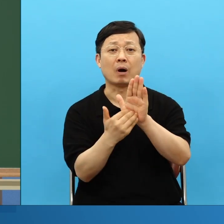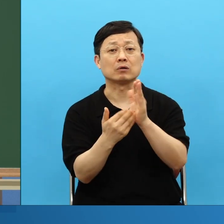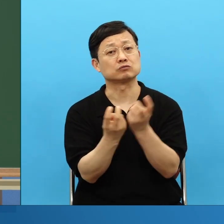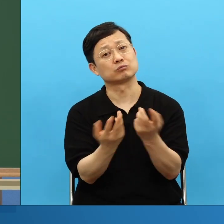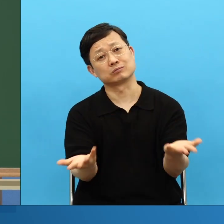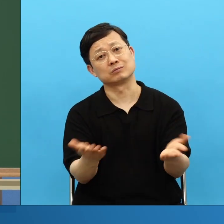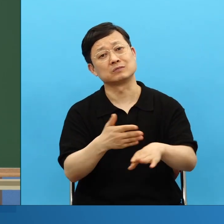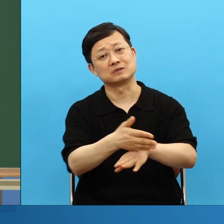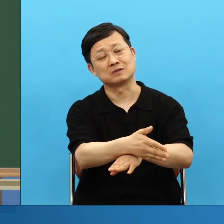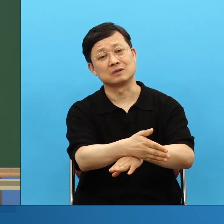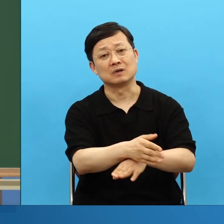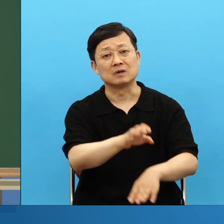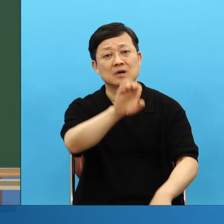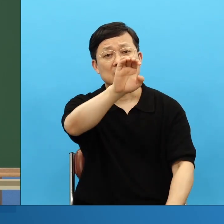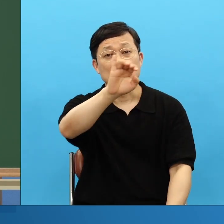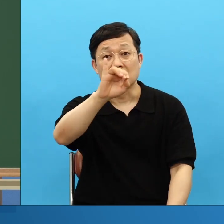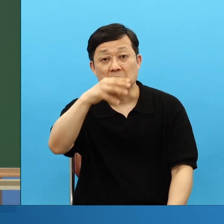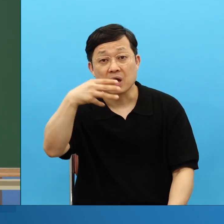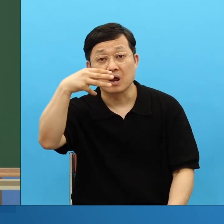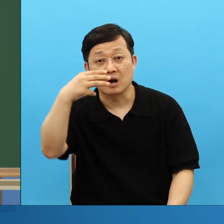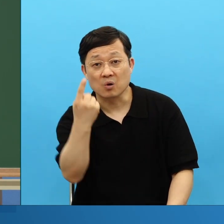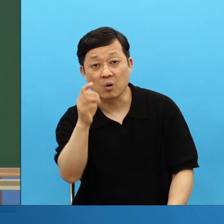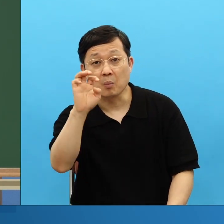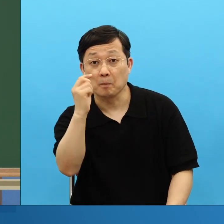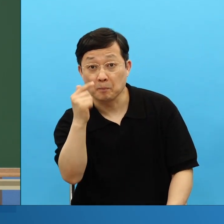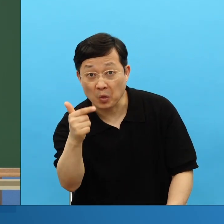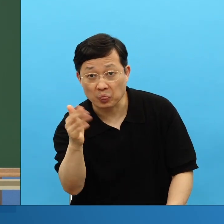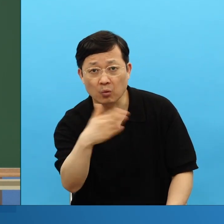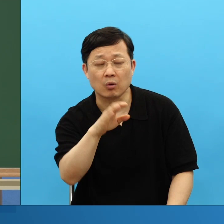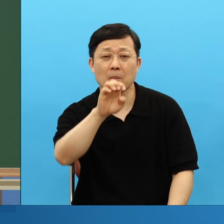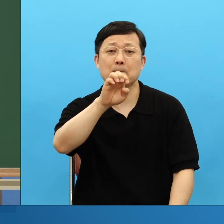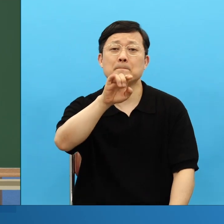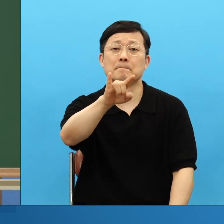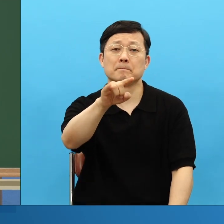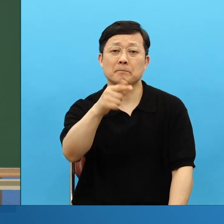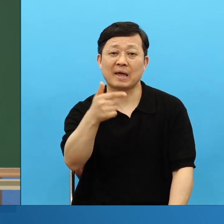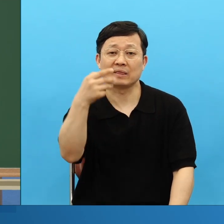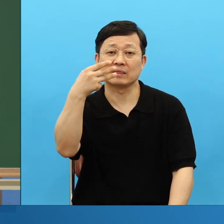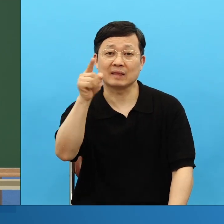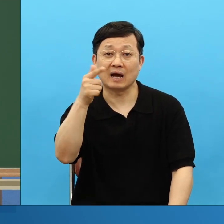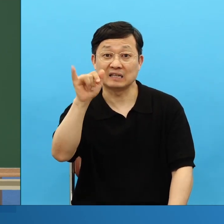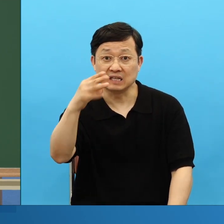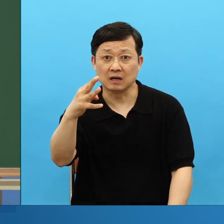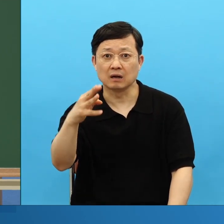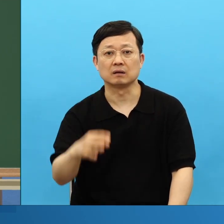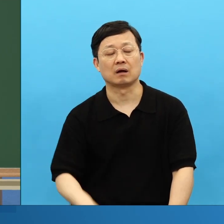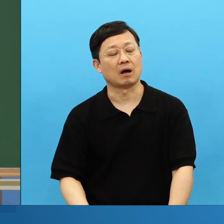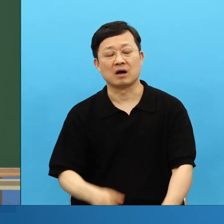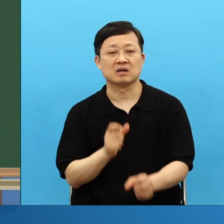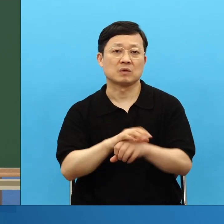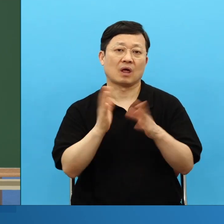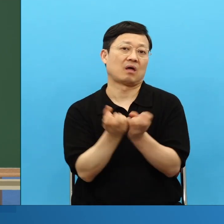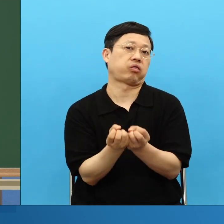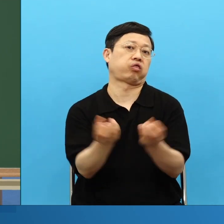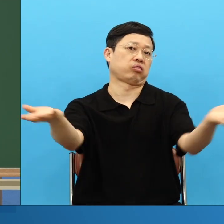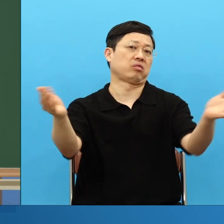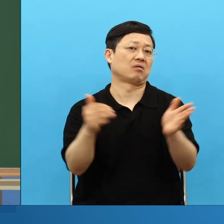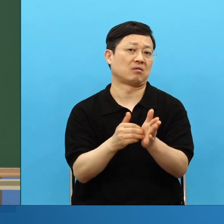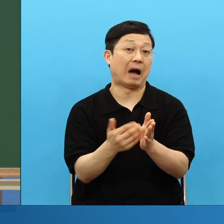그러면서 필로폰, 펜타닐로 지금 넘어와서 아까 봤던 그런 영상들도 실제로